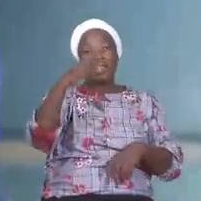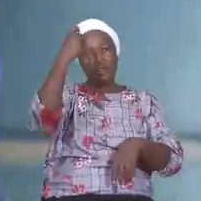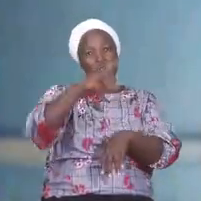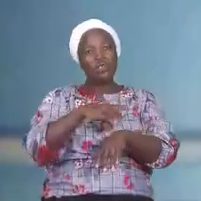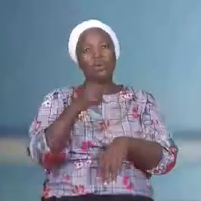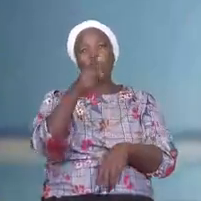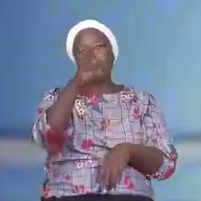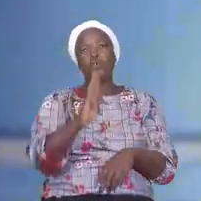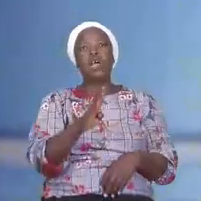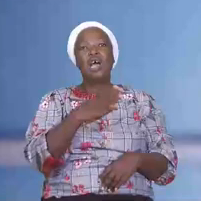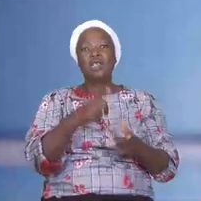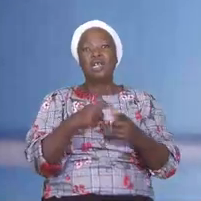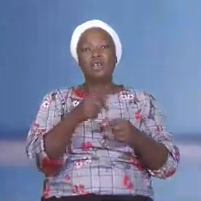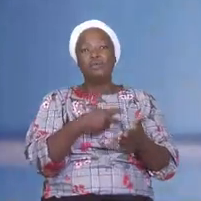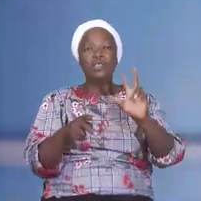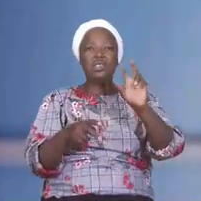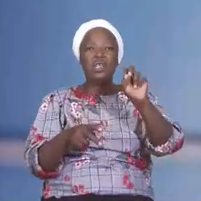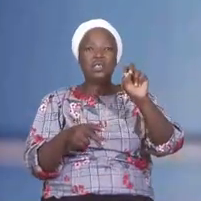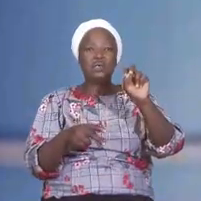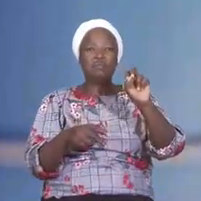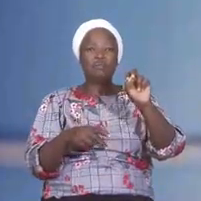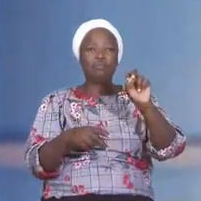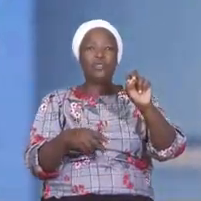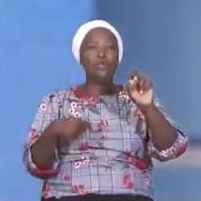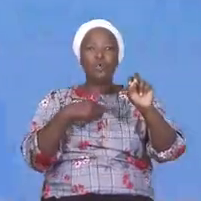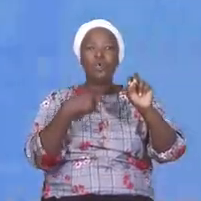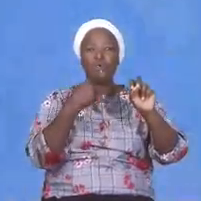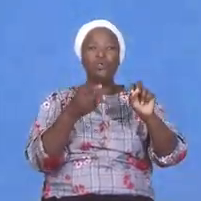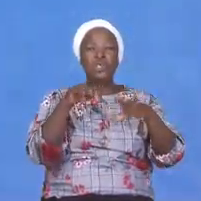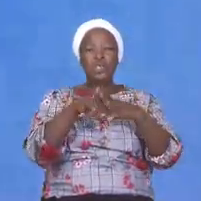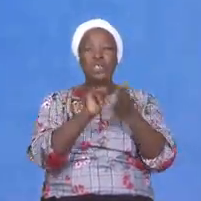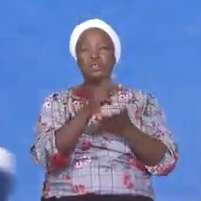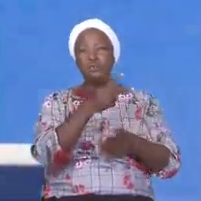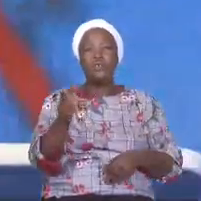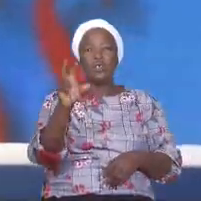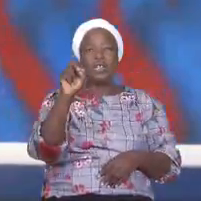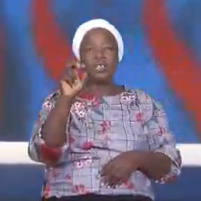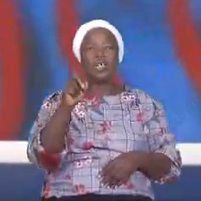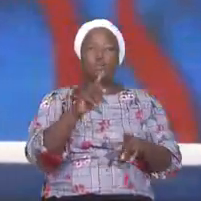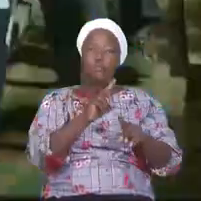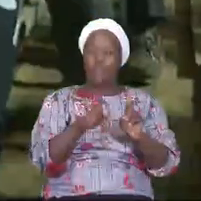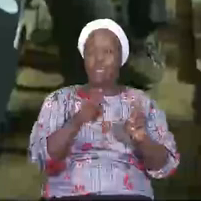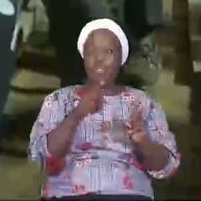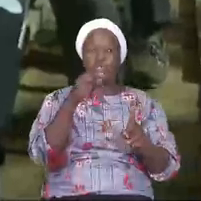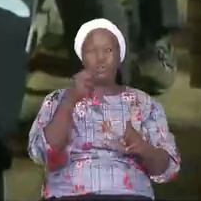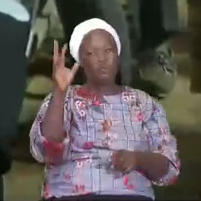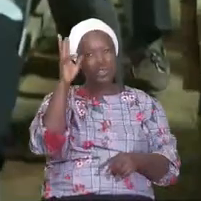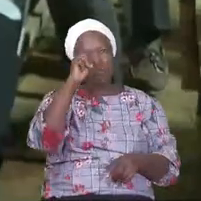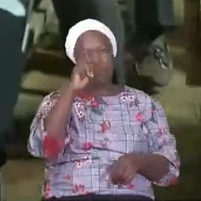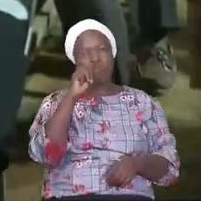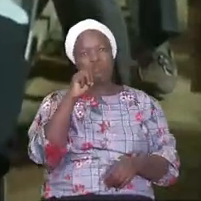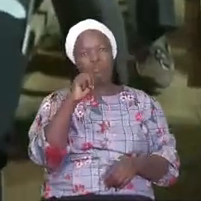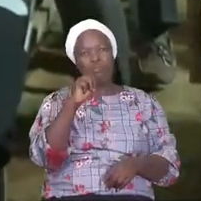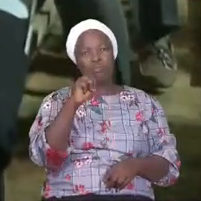lui est la puissance de Dieu et la sagesse de Dieu. Dans le verset 30, on nous dit,